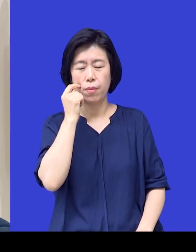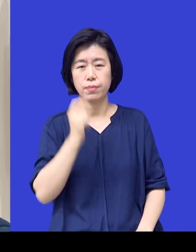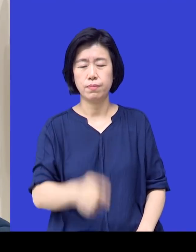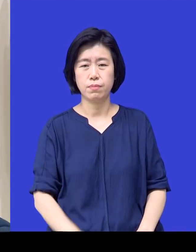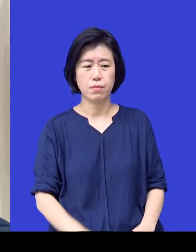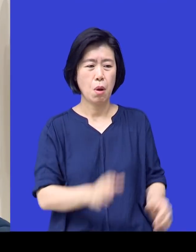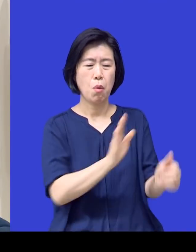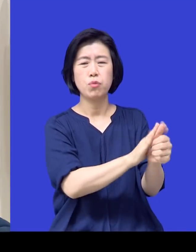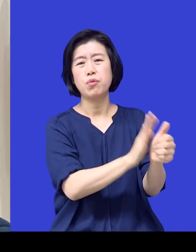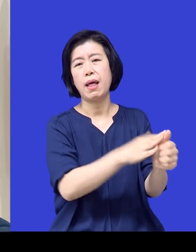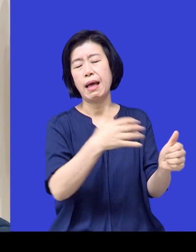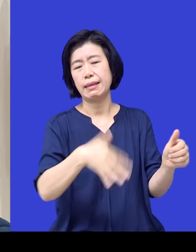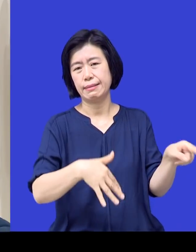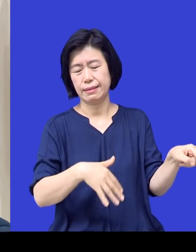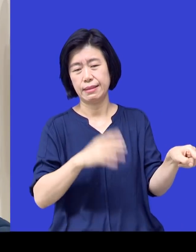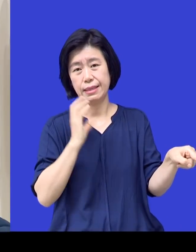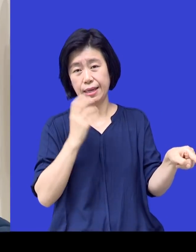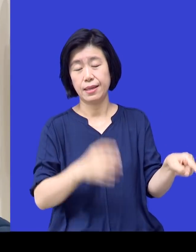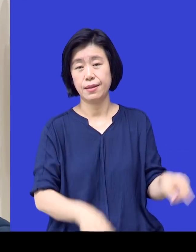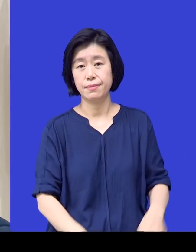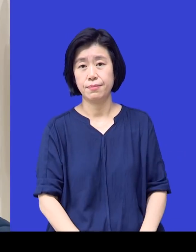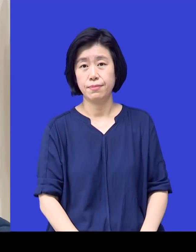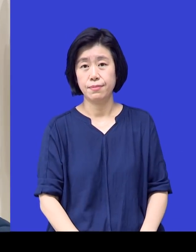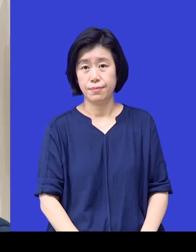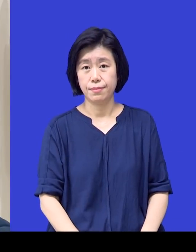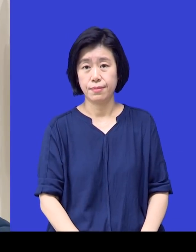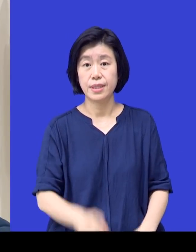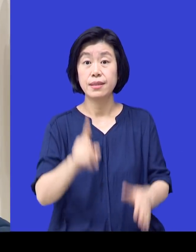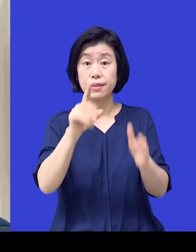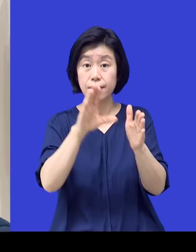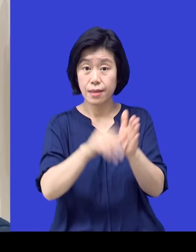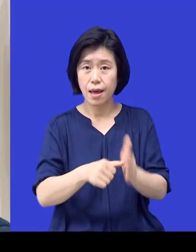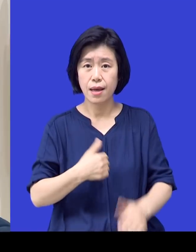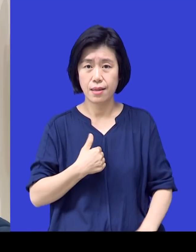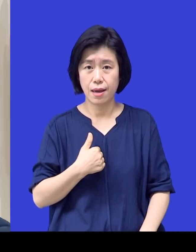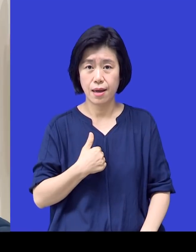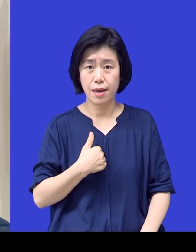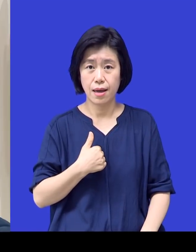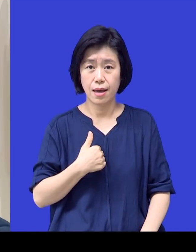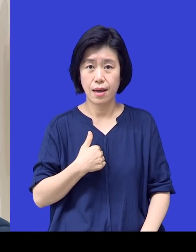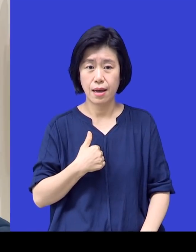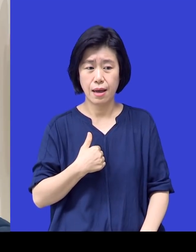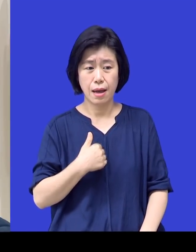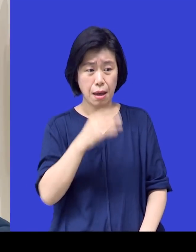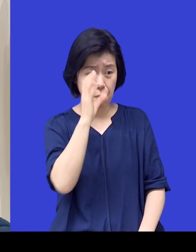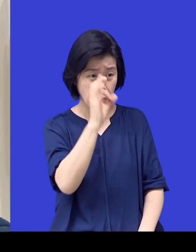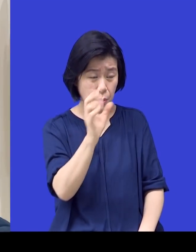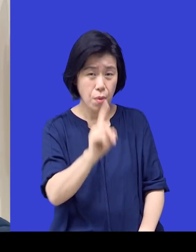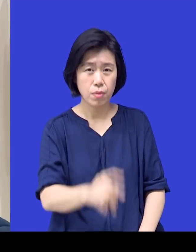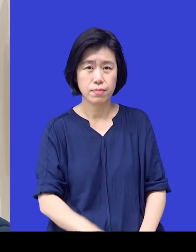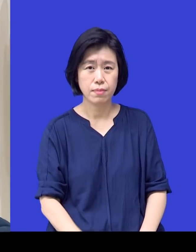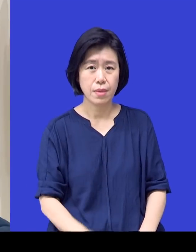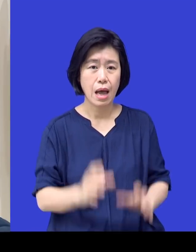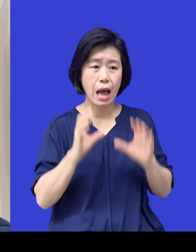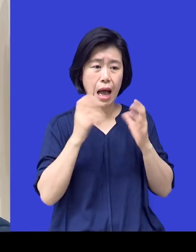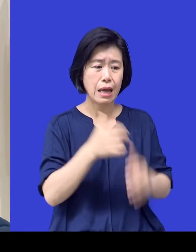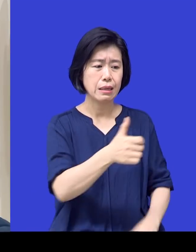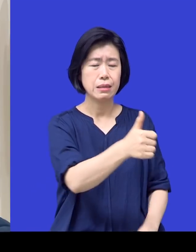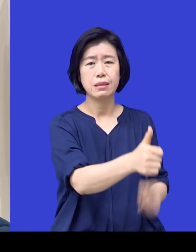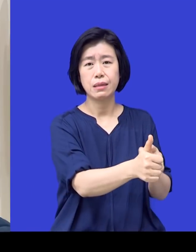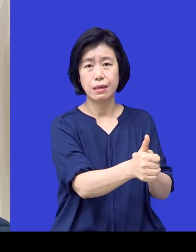아니 그러니까 얘 왜 이러냐고 그랬더니 그때 제가 봤어요. 얘 뒤에 엄마가 눈물을 닦고